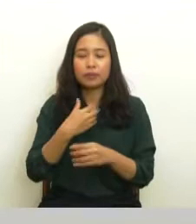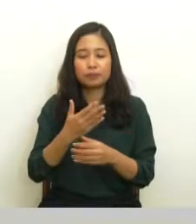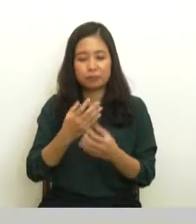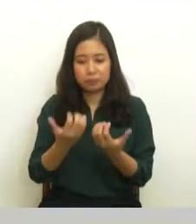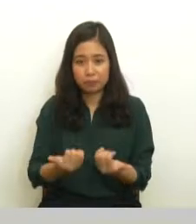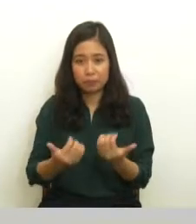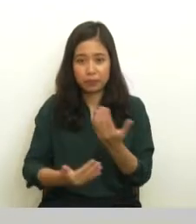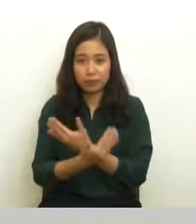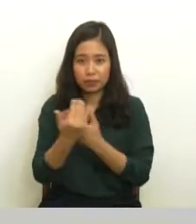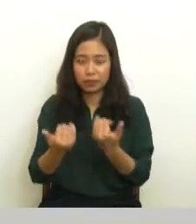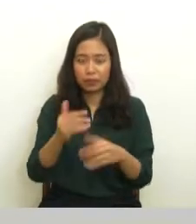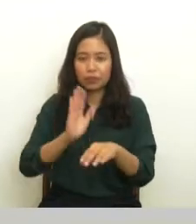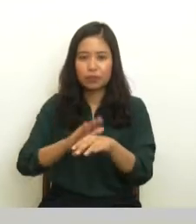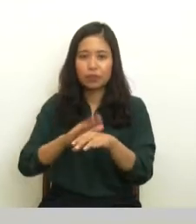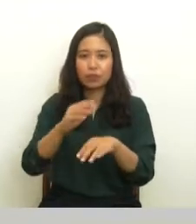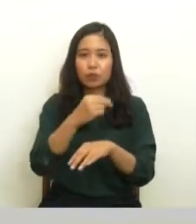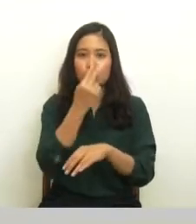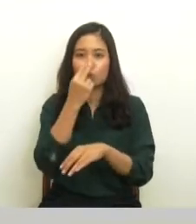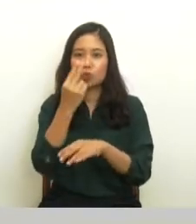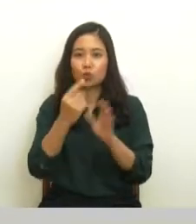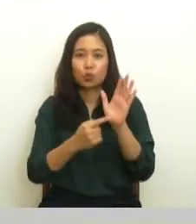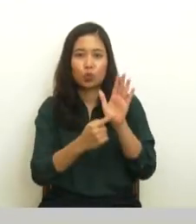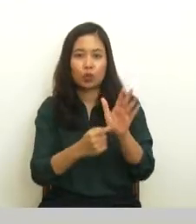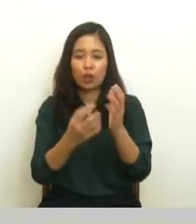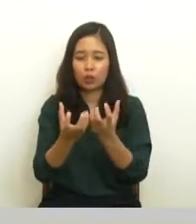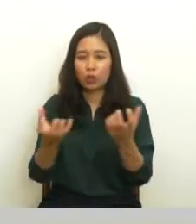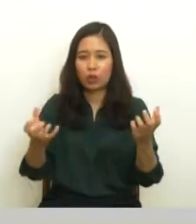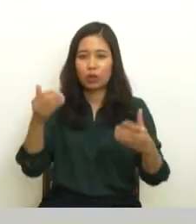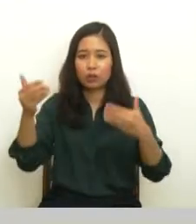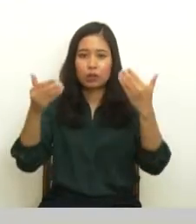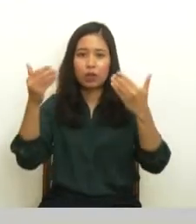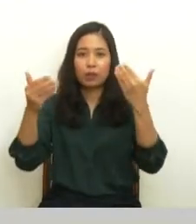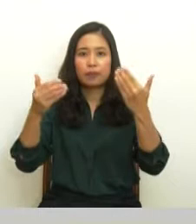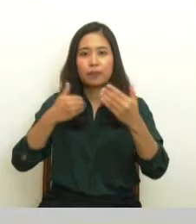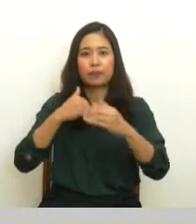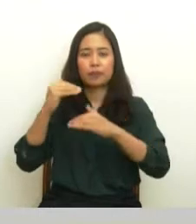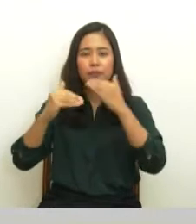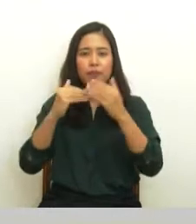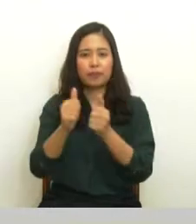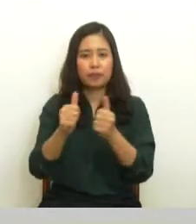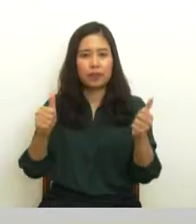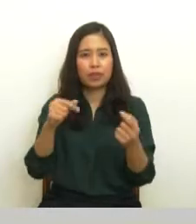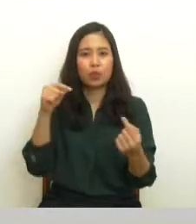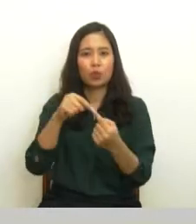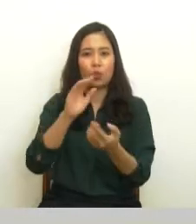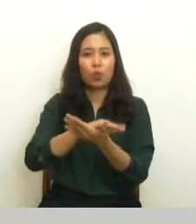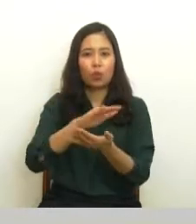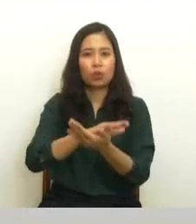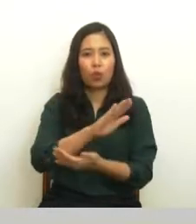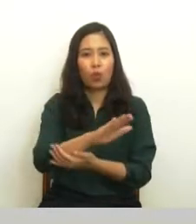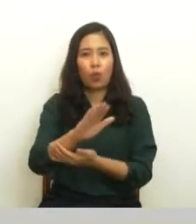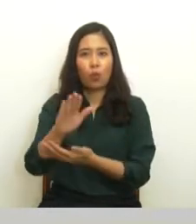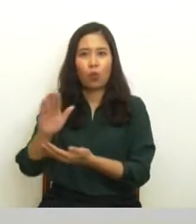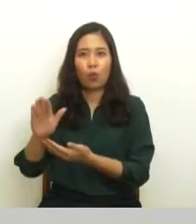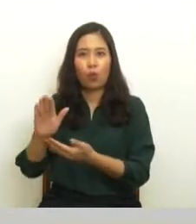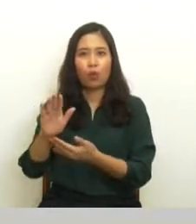ทุกท่านนะคะ ไปรัชมตวอย่างผลงานกิจกรรมที่มีการพัฒนาให้เข้ากับบริบทของโรงเรีนในสังกัศ